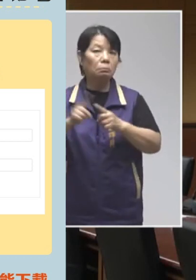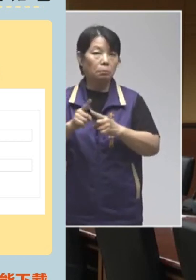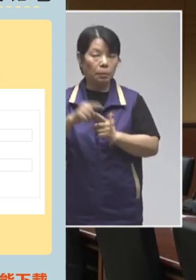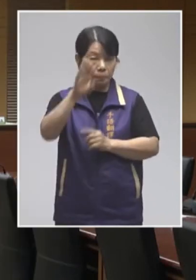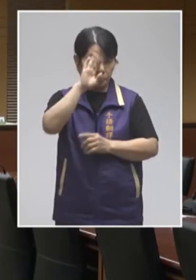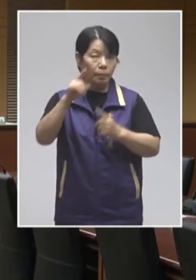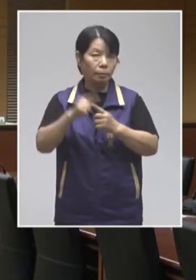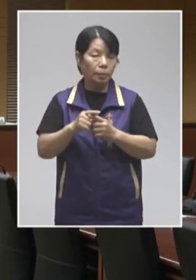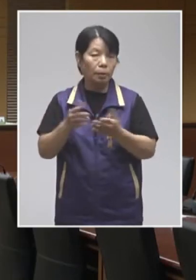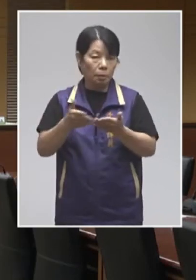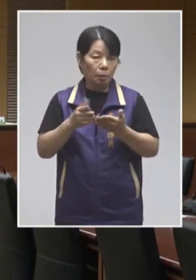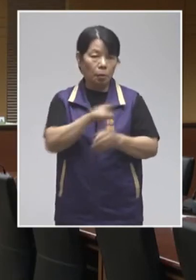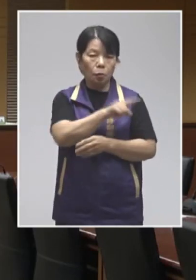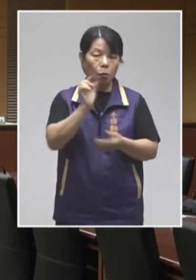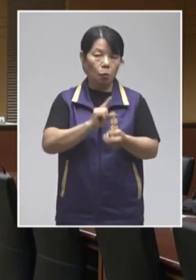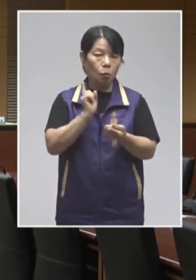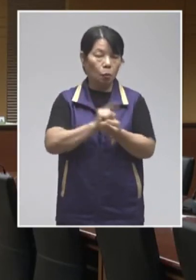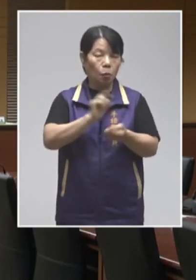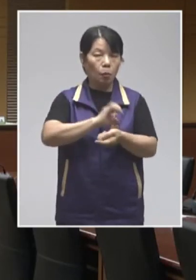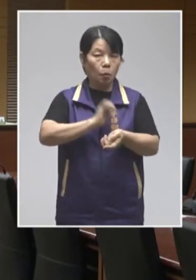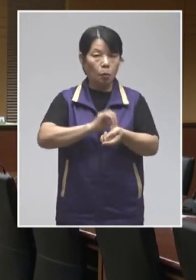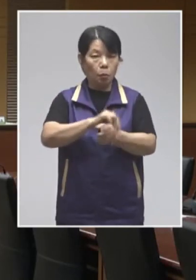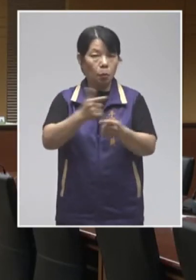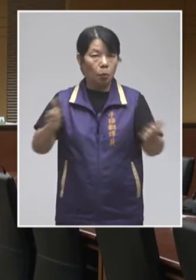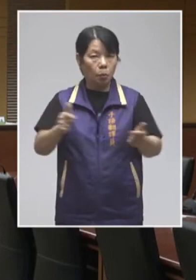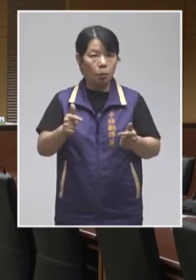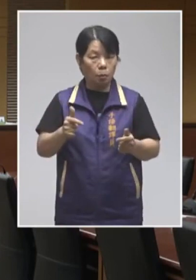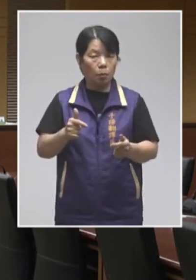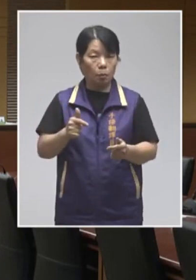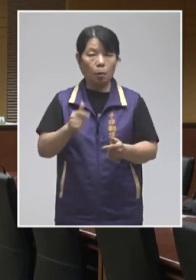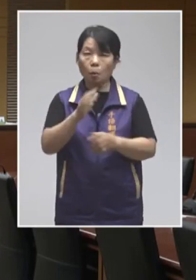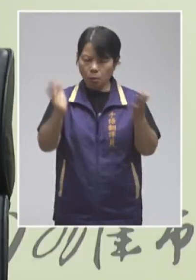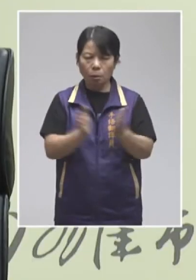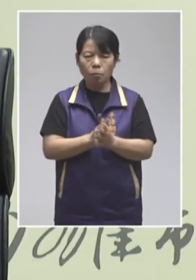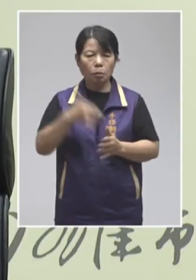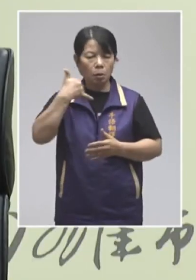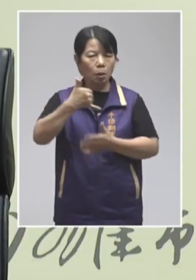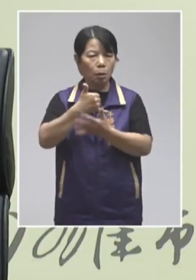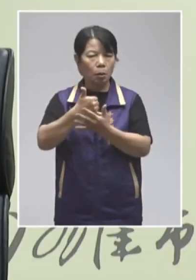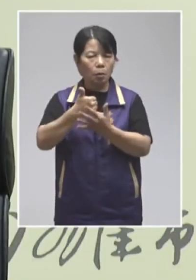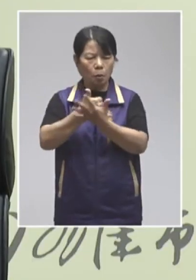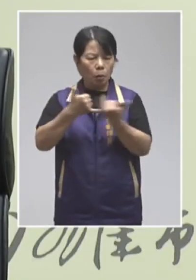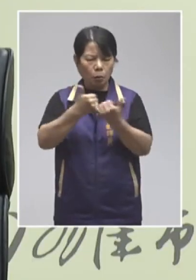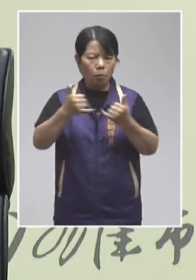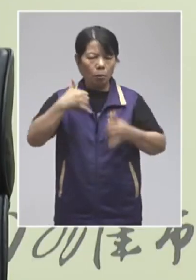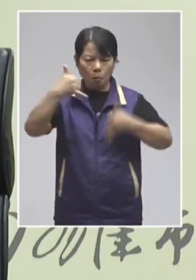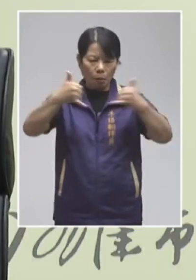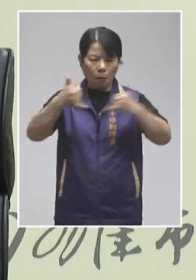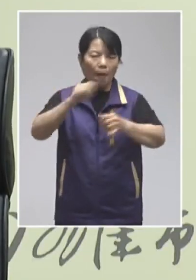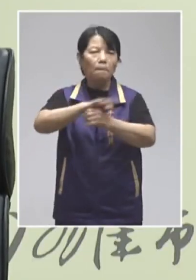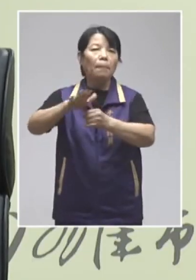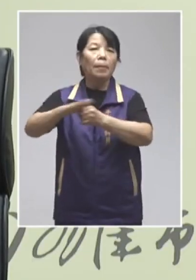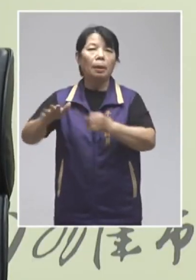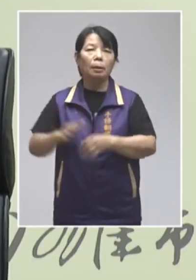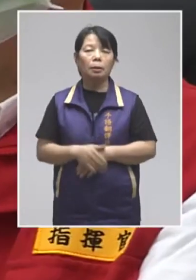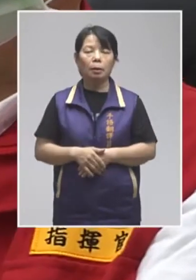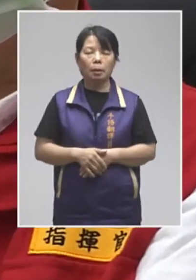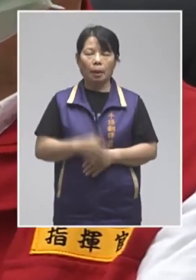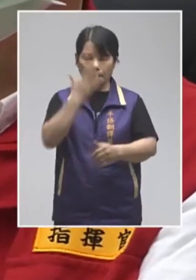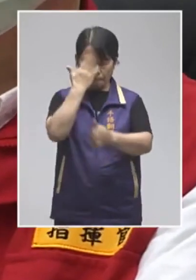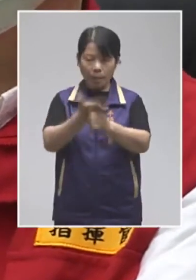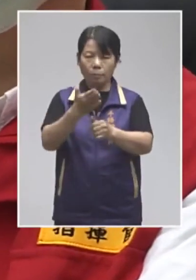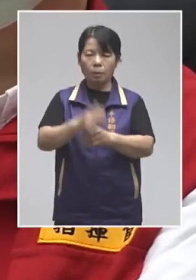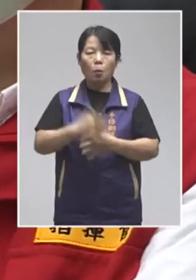小时就能够完成，只是现在只有约三分之一的民众使用，市府也希望民众能够多多利用，既能够快速的